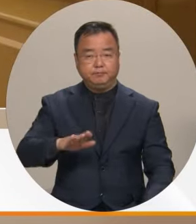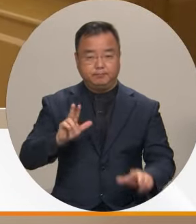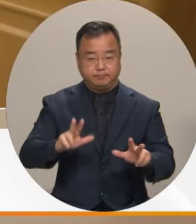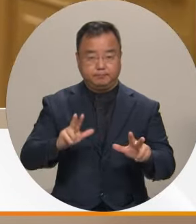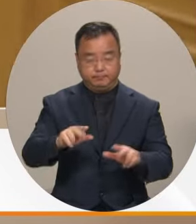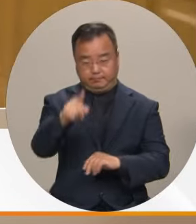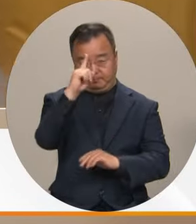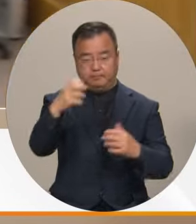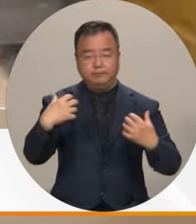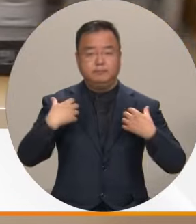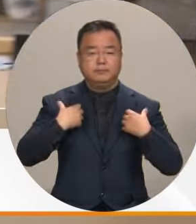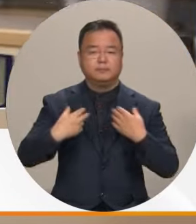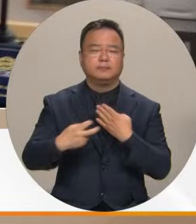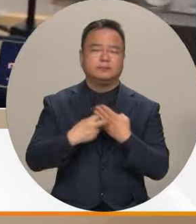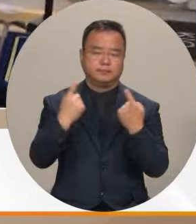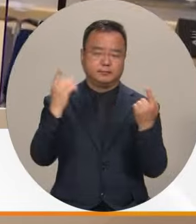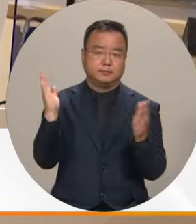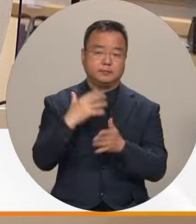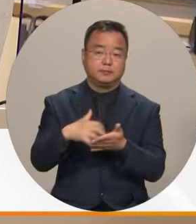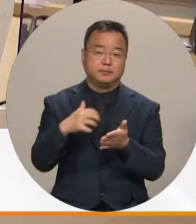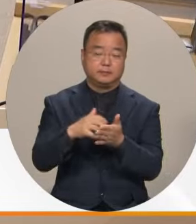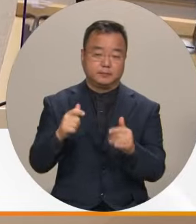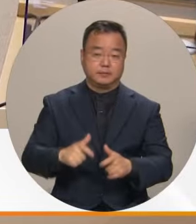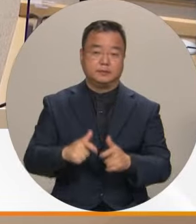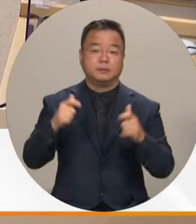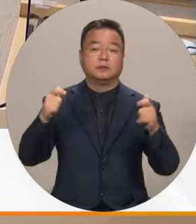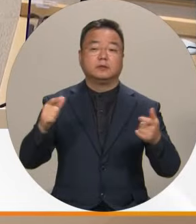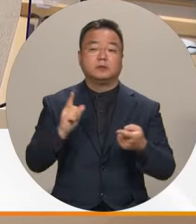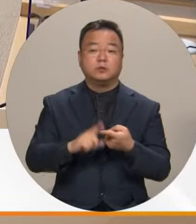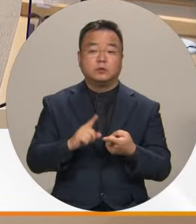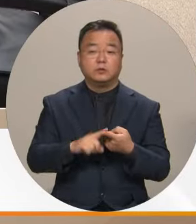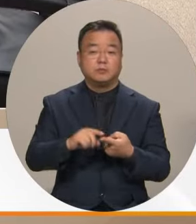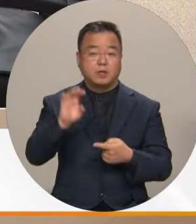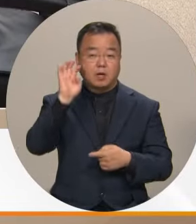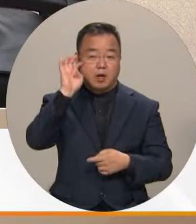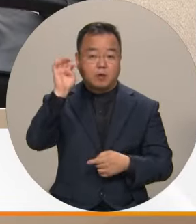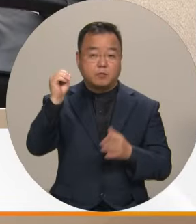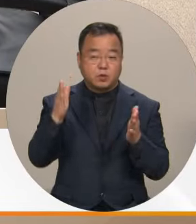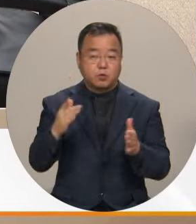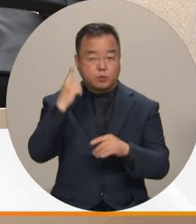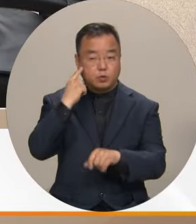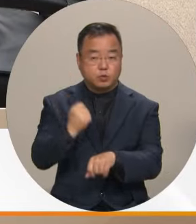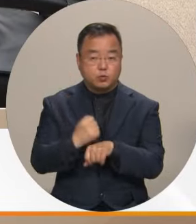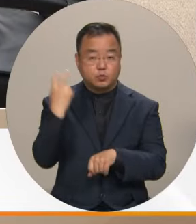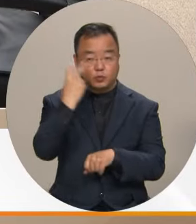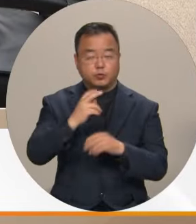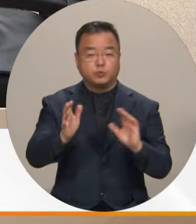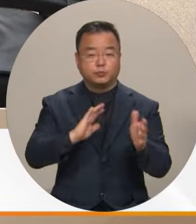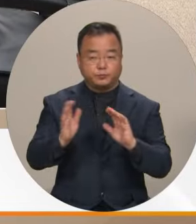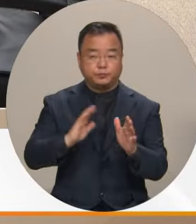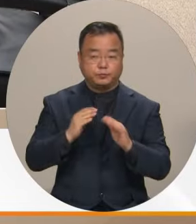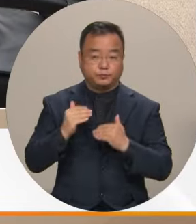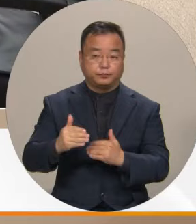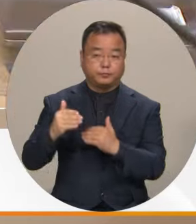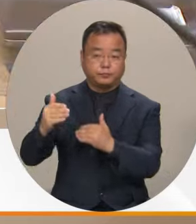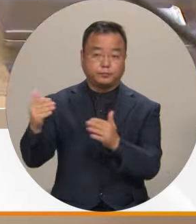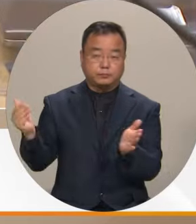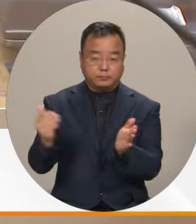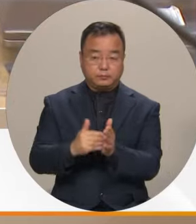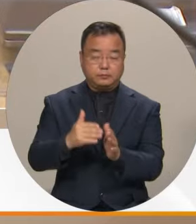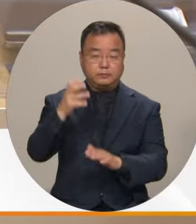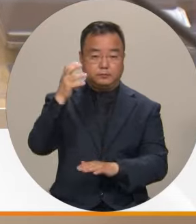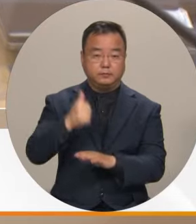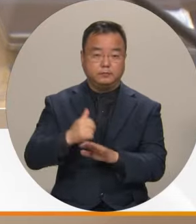정부가 의대 정원 확대를 위해서 일정 기간 동안 연구 조사 그리고 또 논의까지 진행을 했었고 그